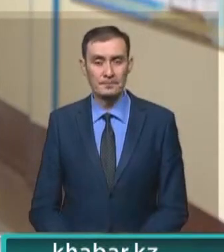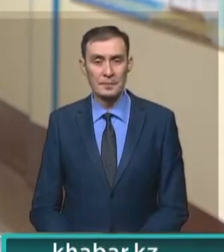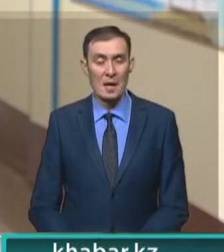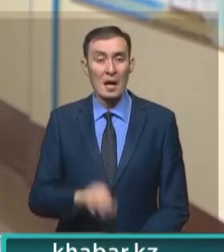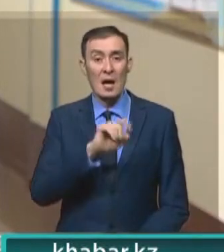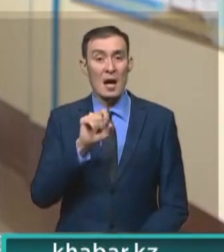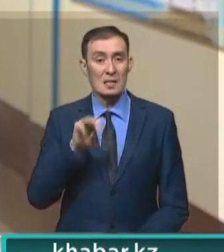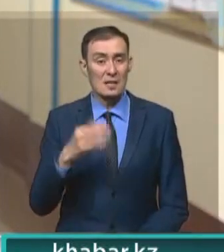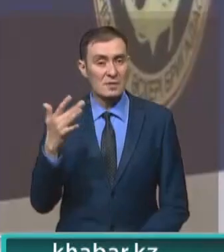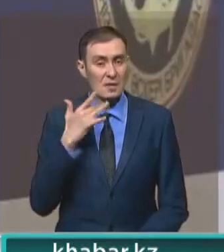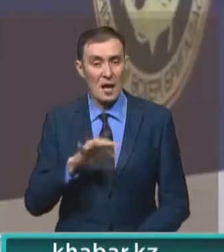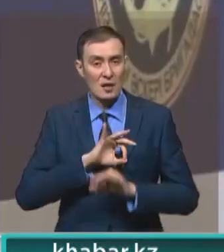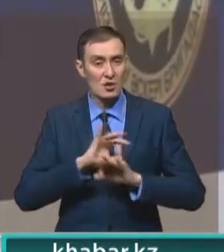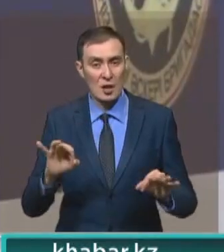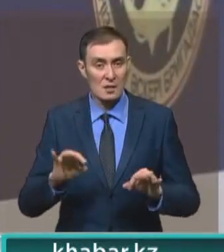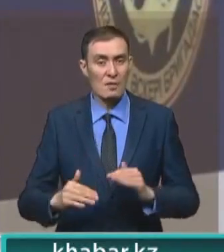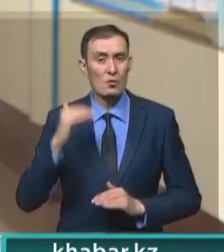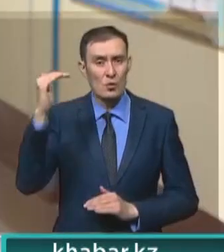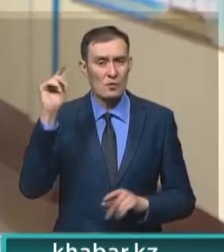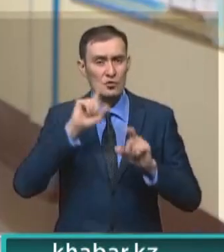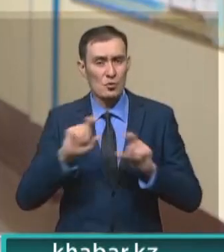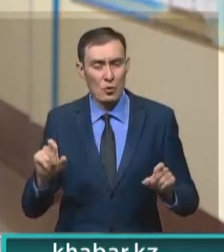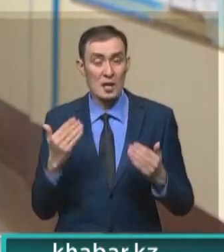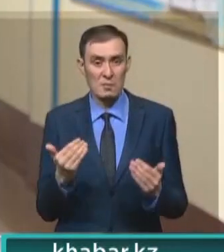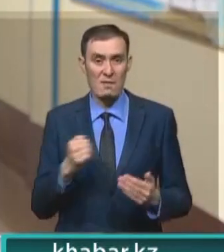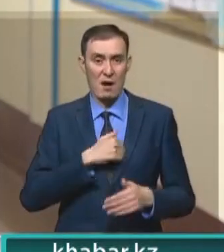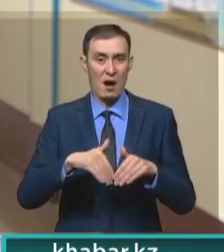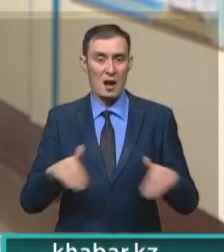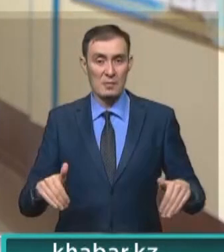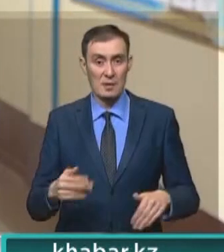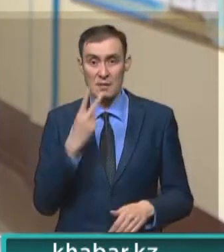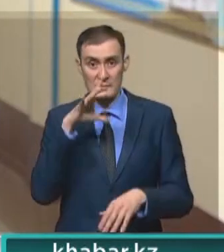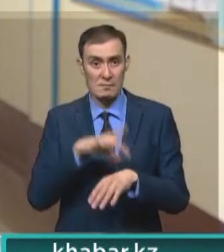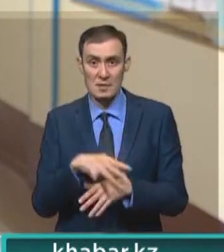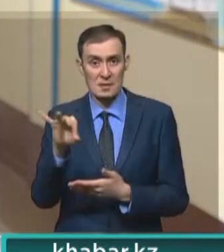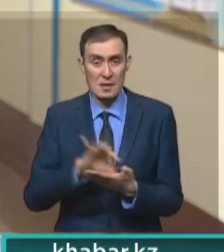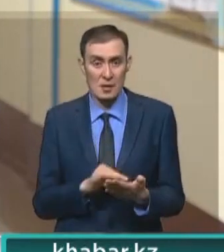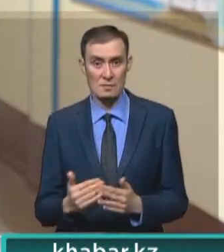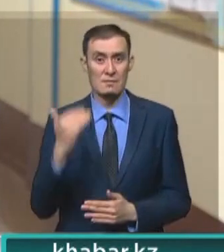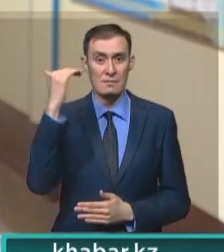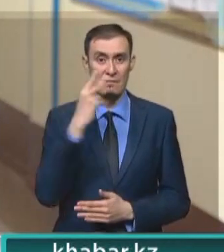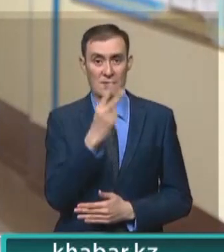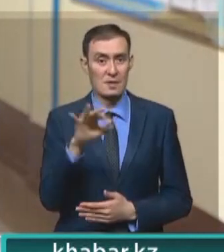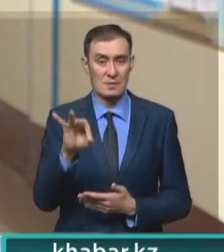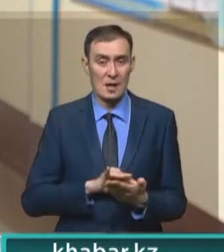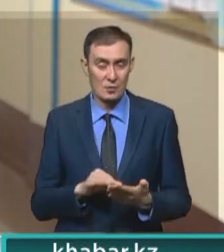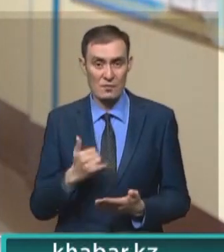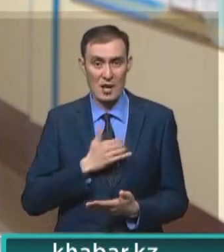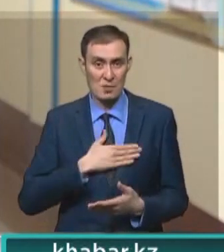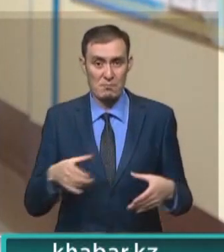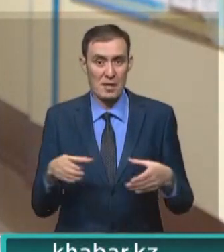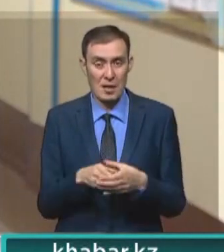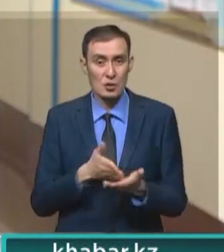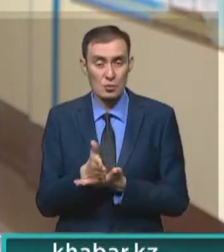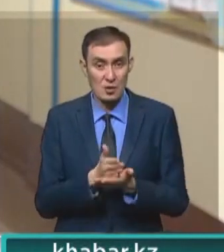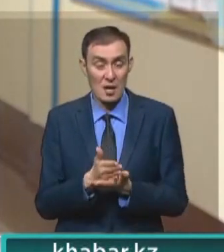Азат всегда отличался высоким ростом. В школе, в колледже, а теперь и в армии. Не заметить его невозможно. Сразу бросается в глаза. В нашей бригаде, где